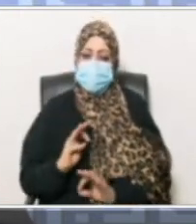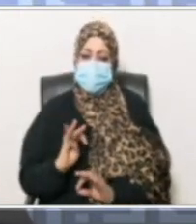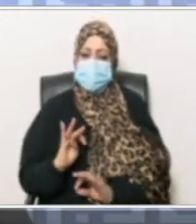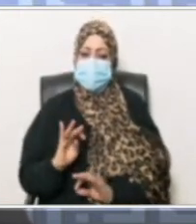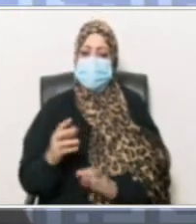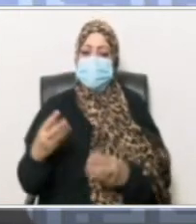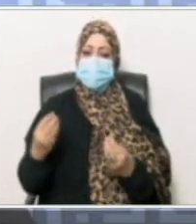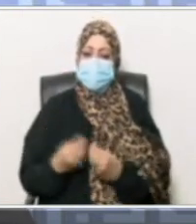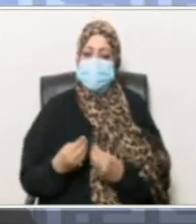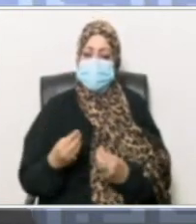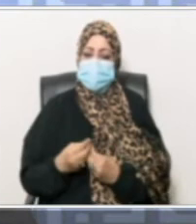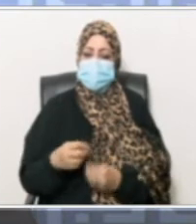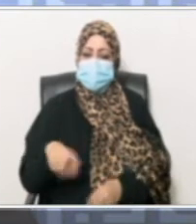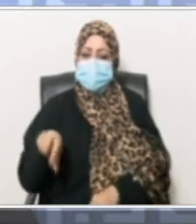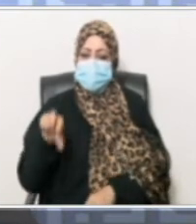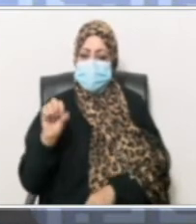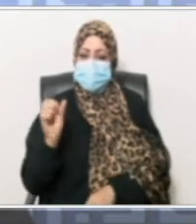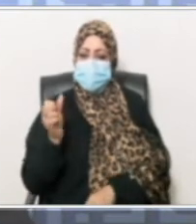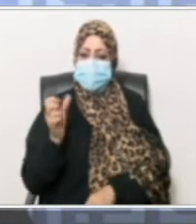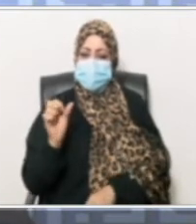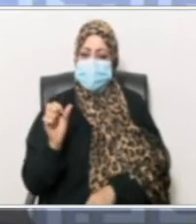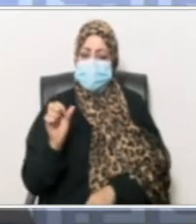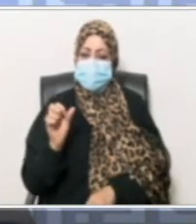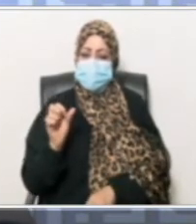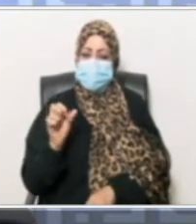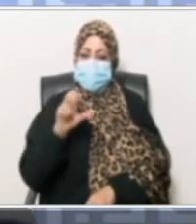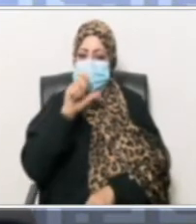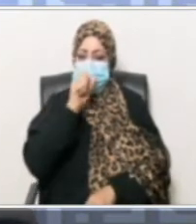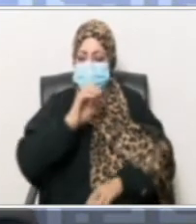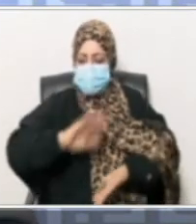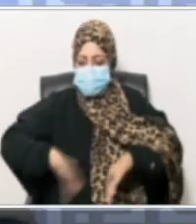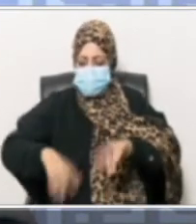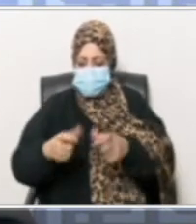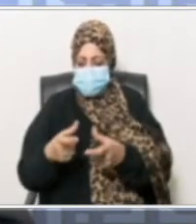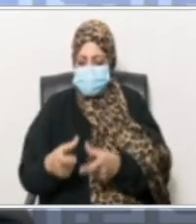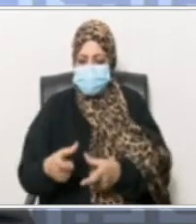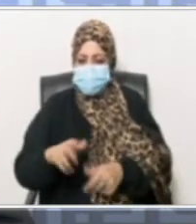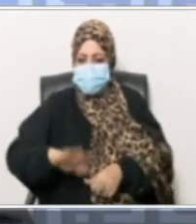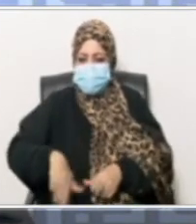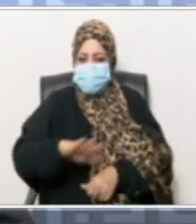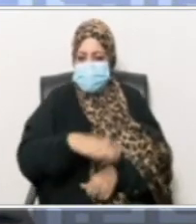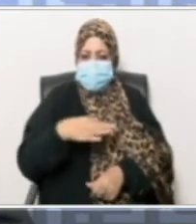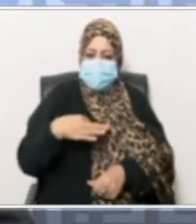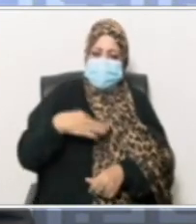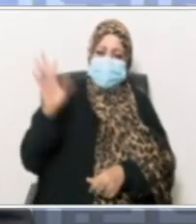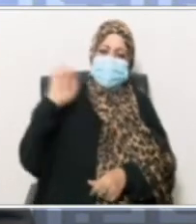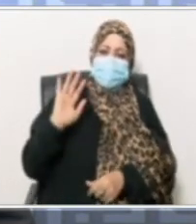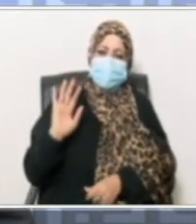الفرن الصغيرون، المهم تلصق خبزتي معشه من الباقيين. هؤلاء هم الخونة.